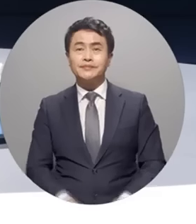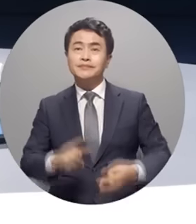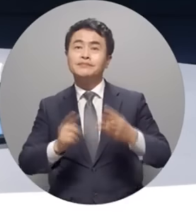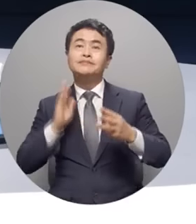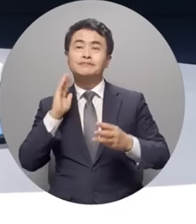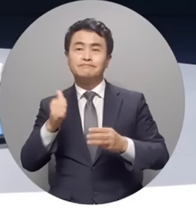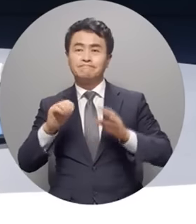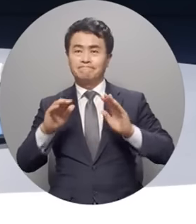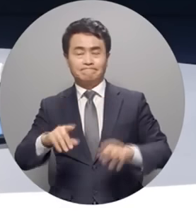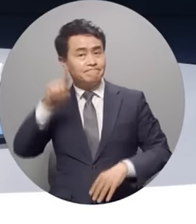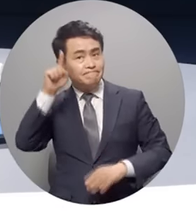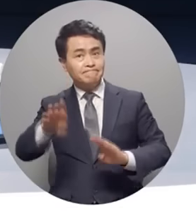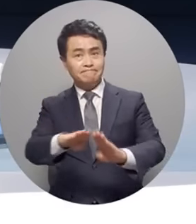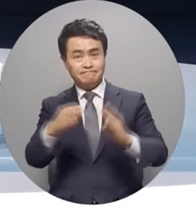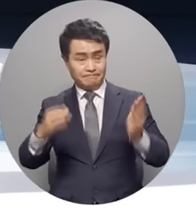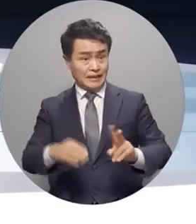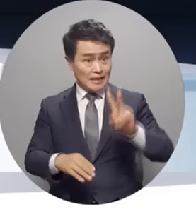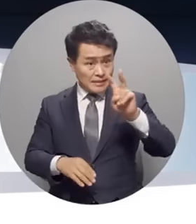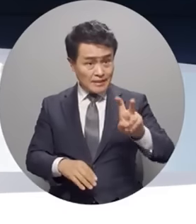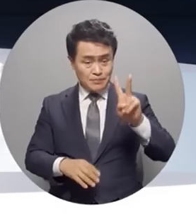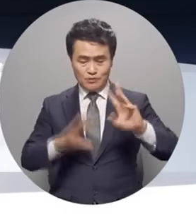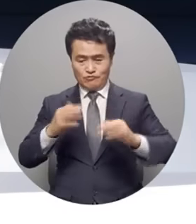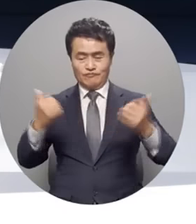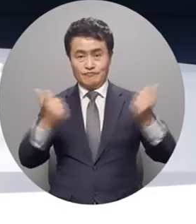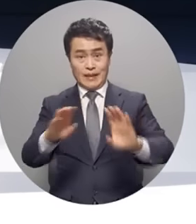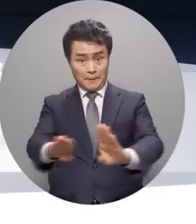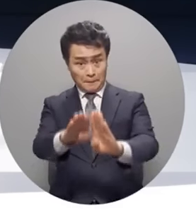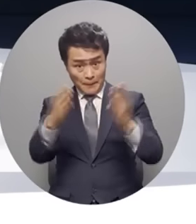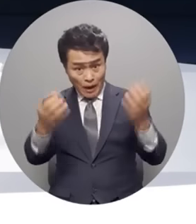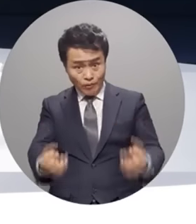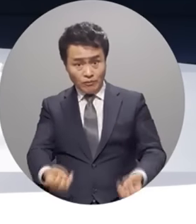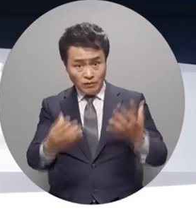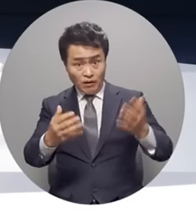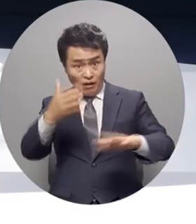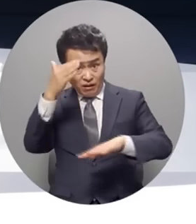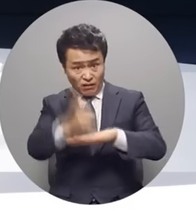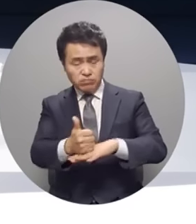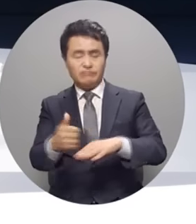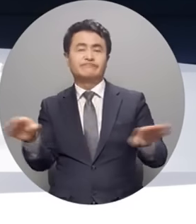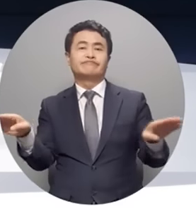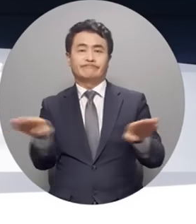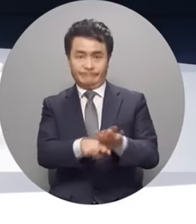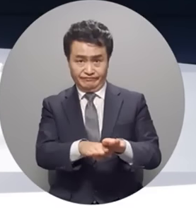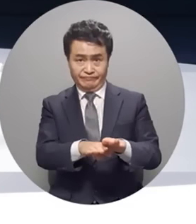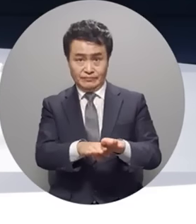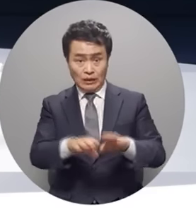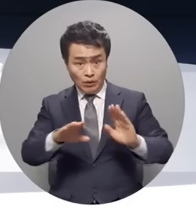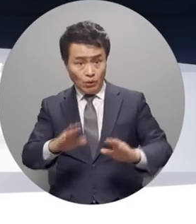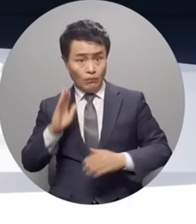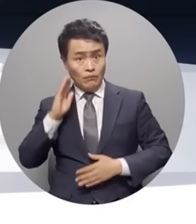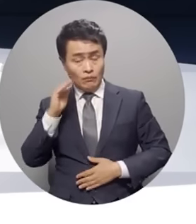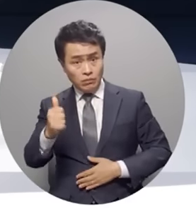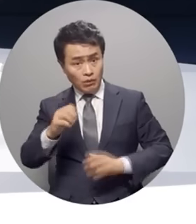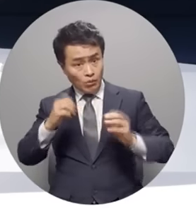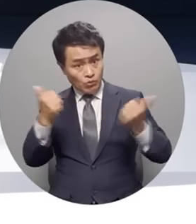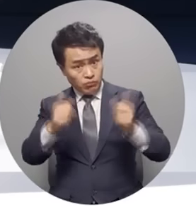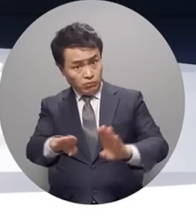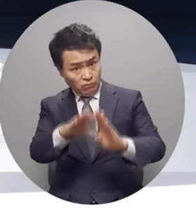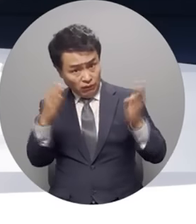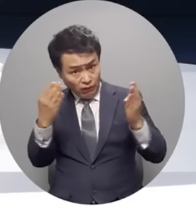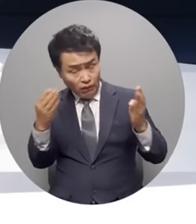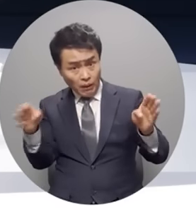윤성열 대통령이 내일 열리는 22대 국회 개원식에 결국 불참합니다 현식 대통령의 국회 개원식